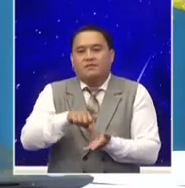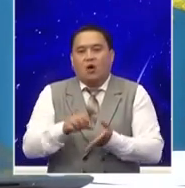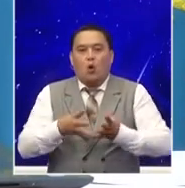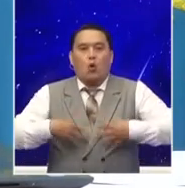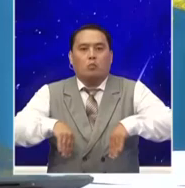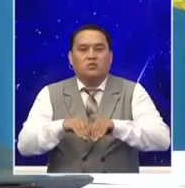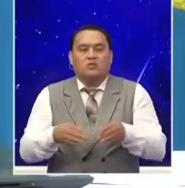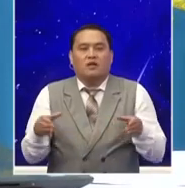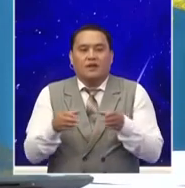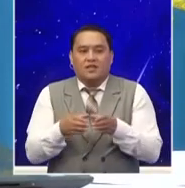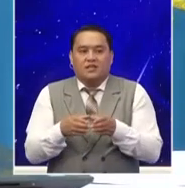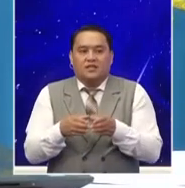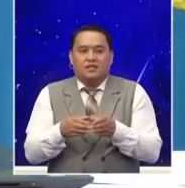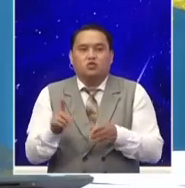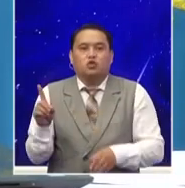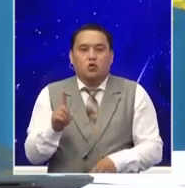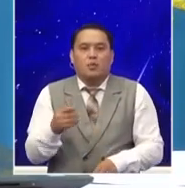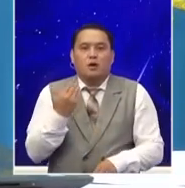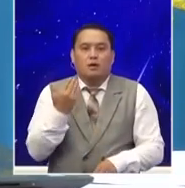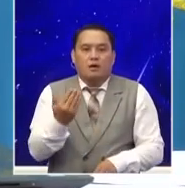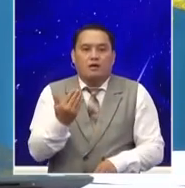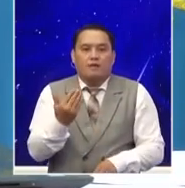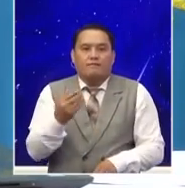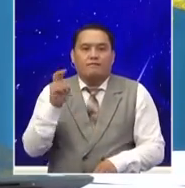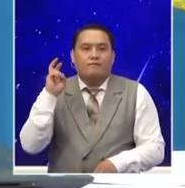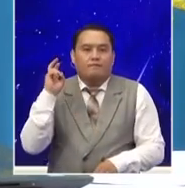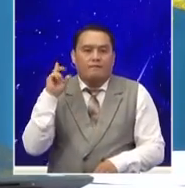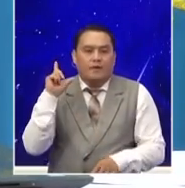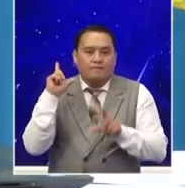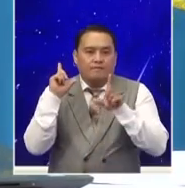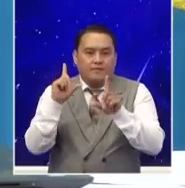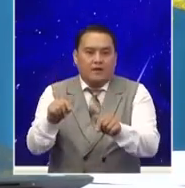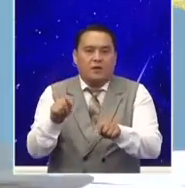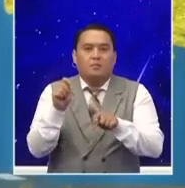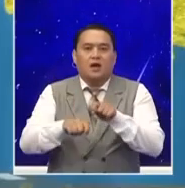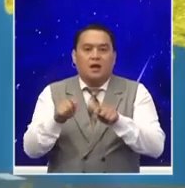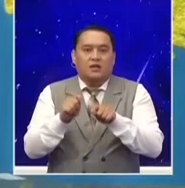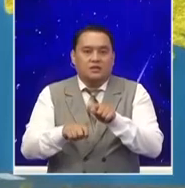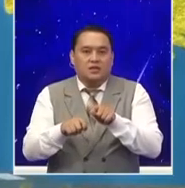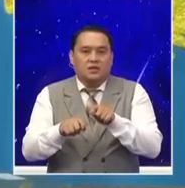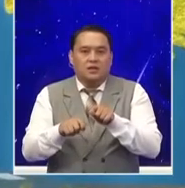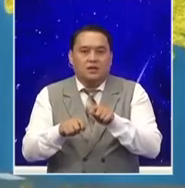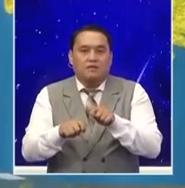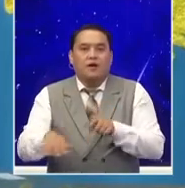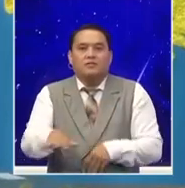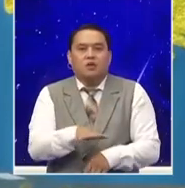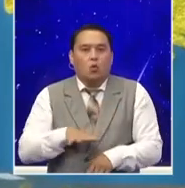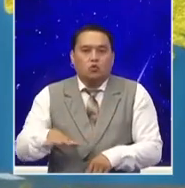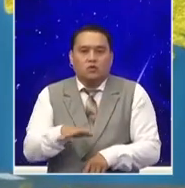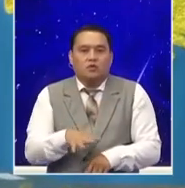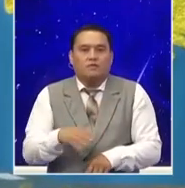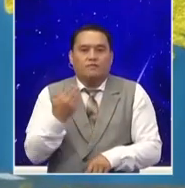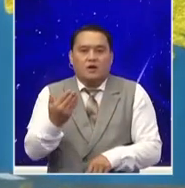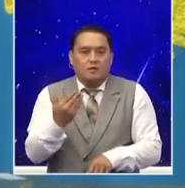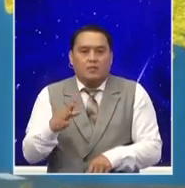общественных организаций, чтобы выезд, монитор постоянно прослеживали. Ну, на всех участках мы должны вот